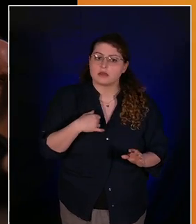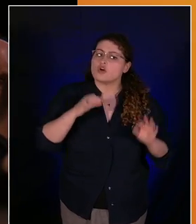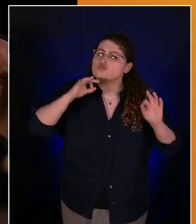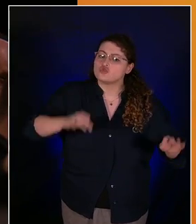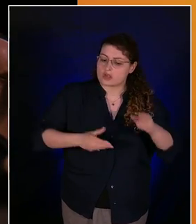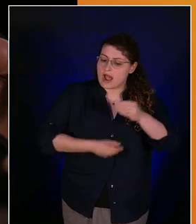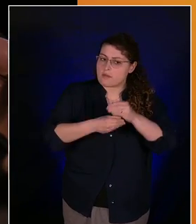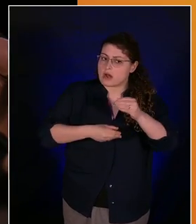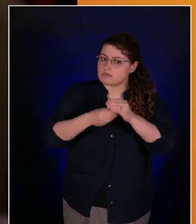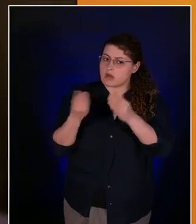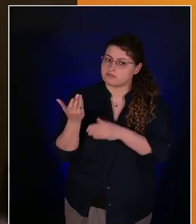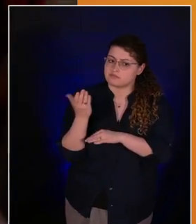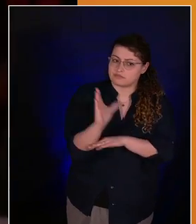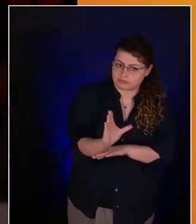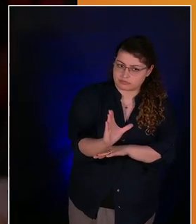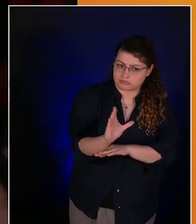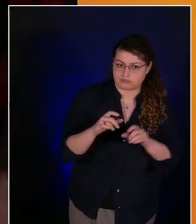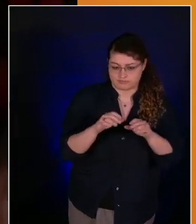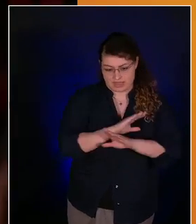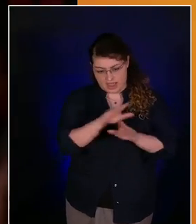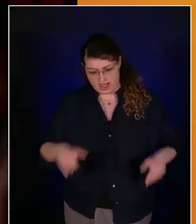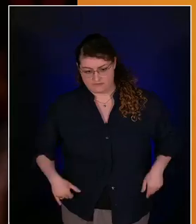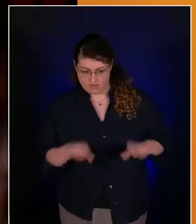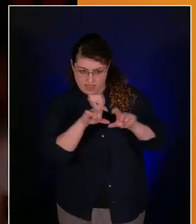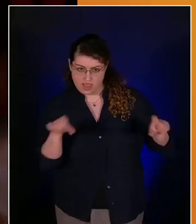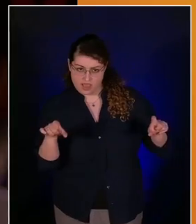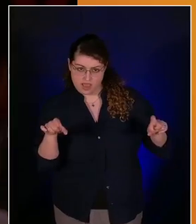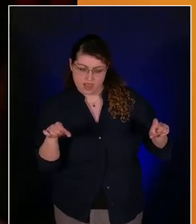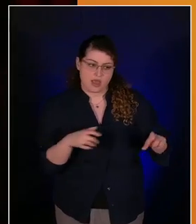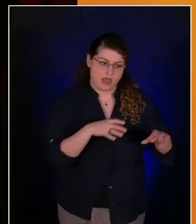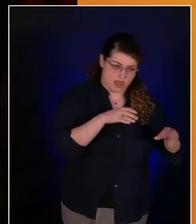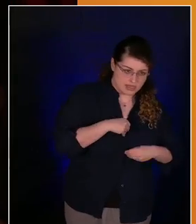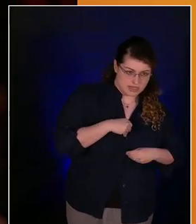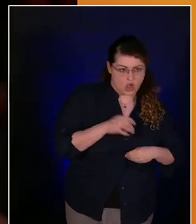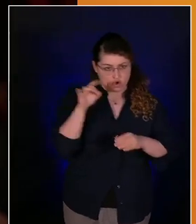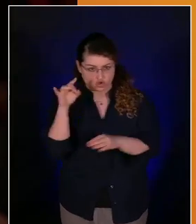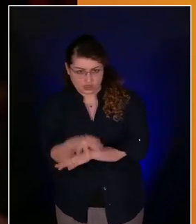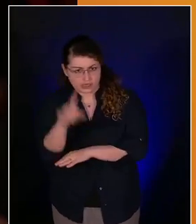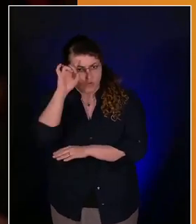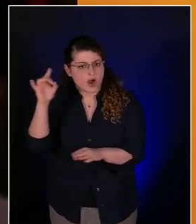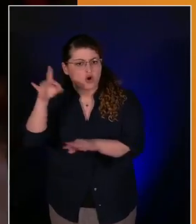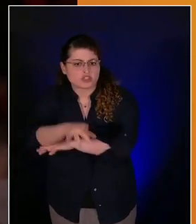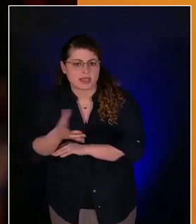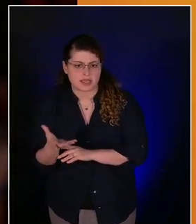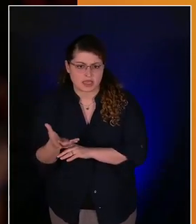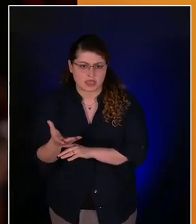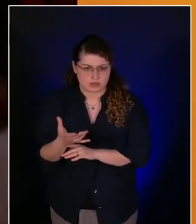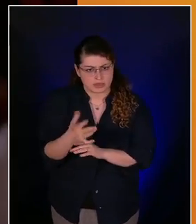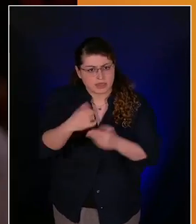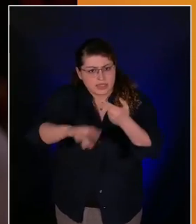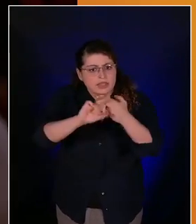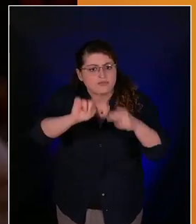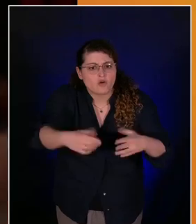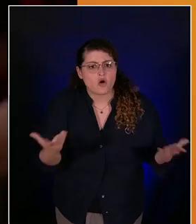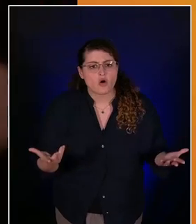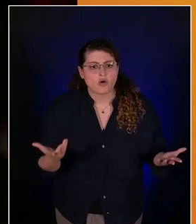déposer les amendements à la fin il y a à quiis rejeté pourquoi ça a été rejeté il va falloir répondre pourquoi